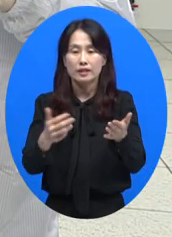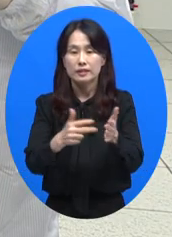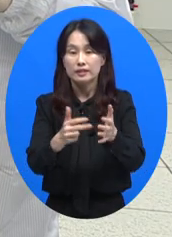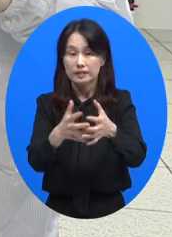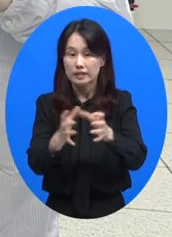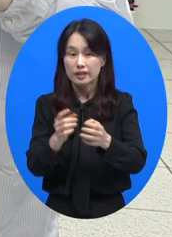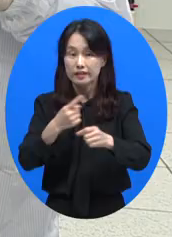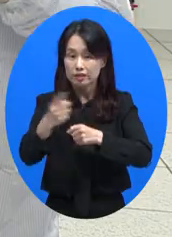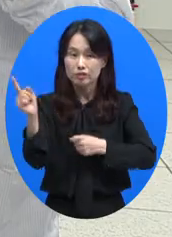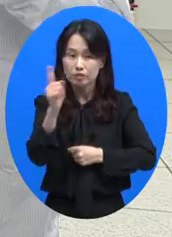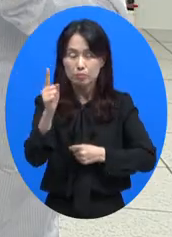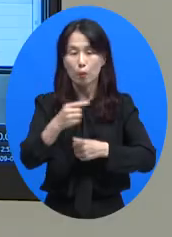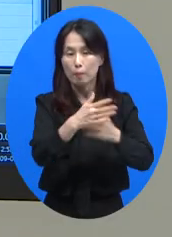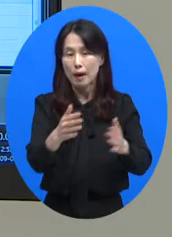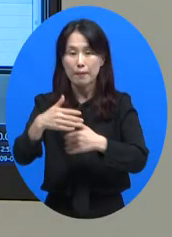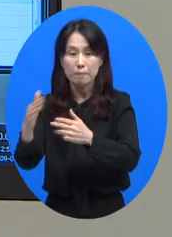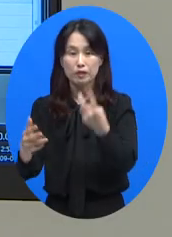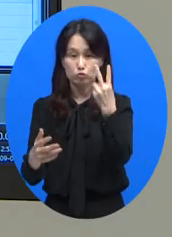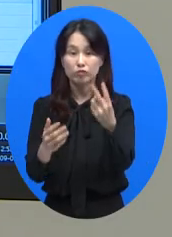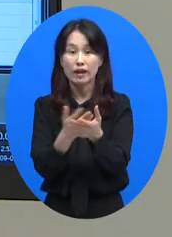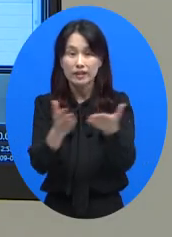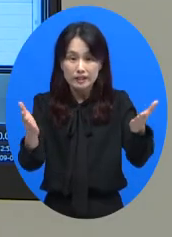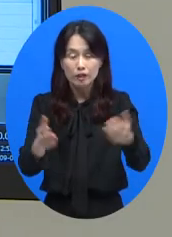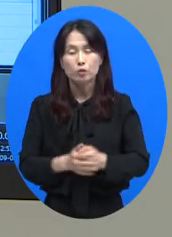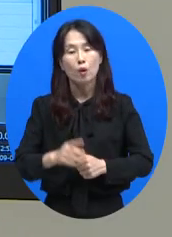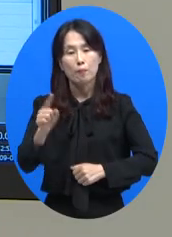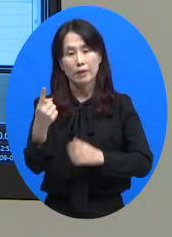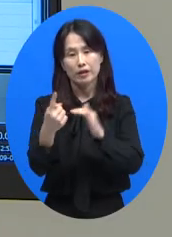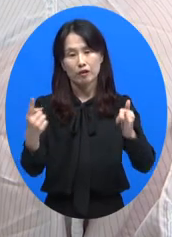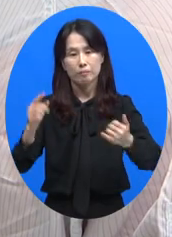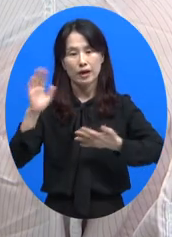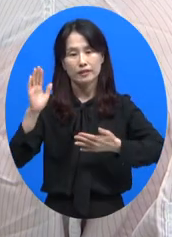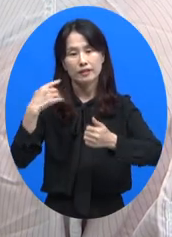경기도 일자리재단은 내년에는 공정반과 장비반으로